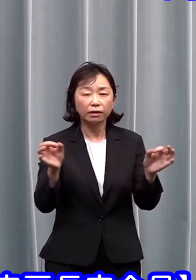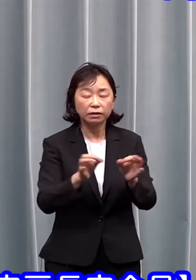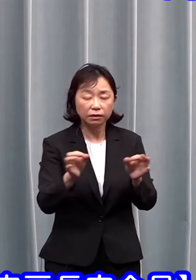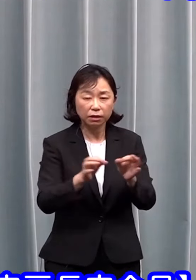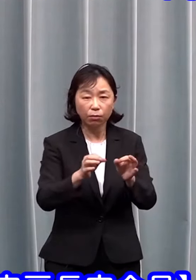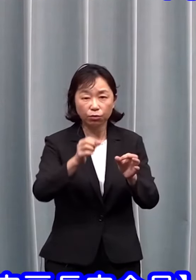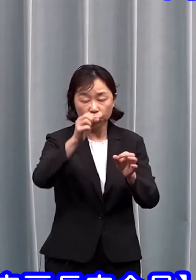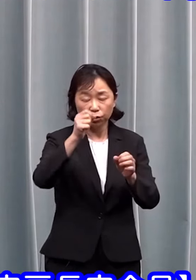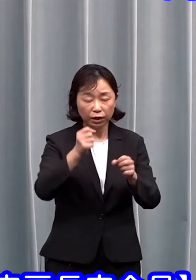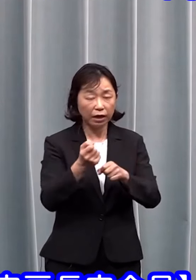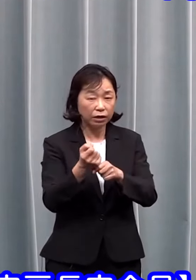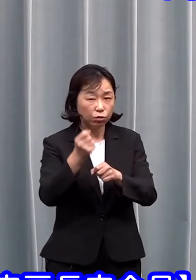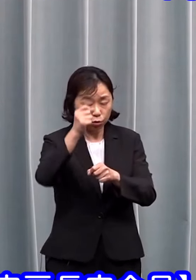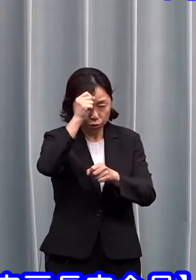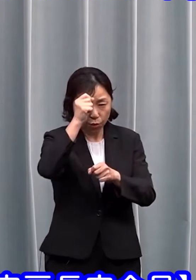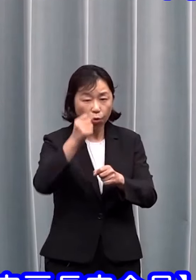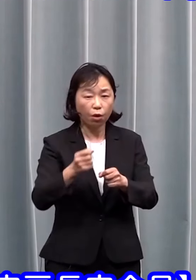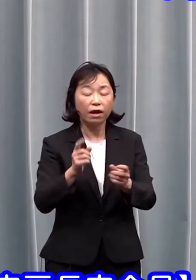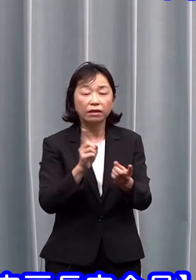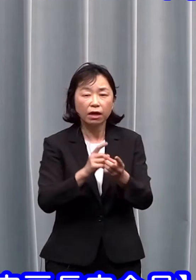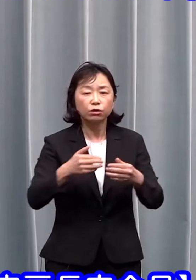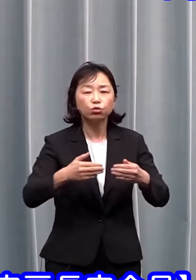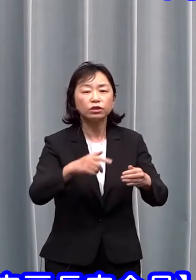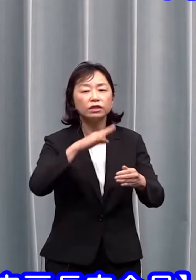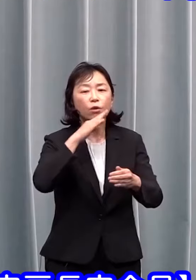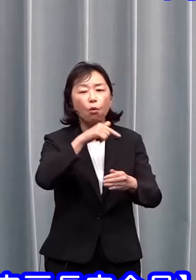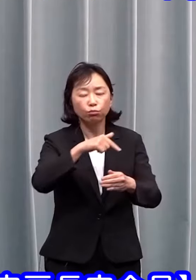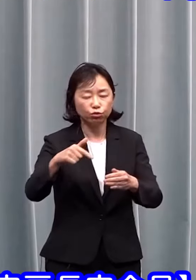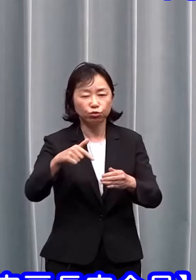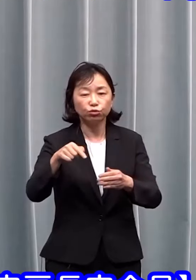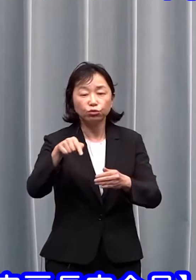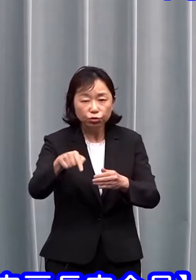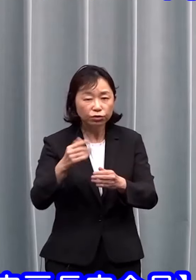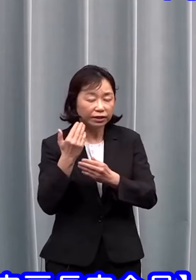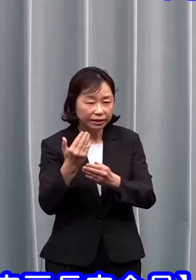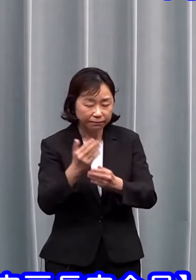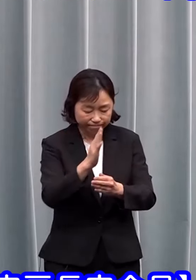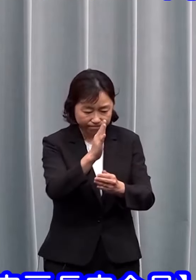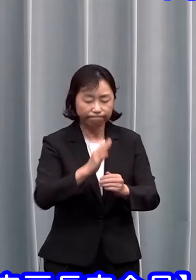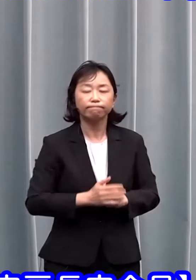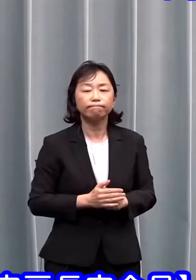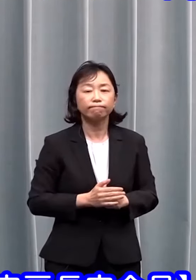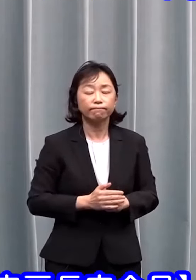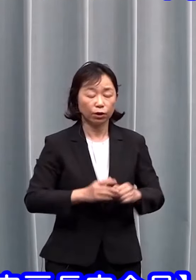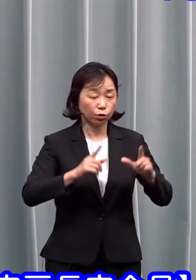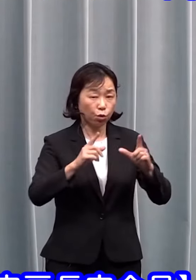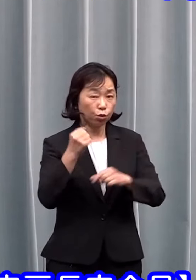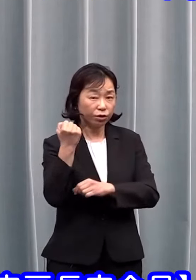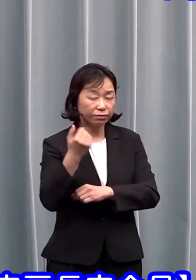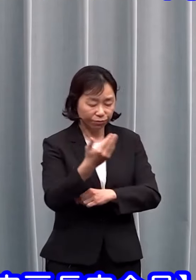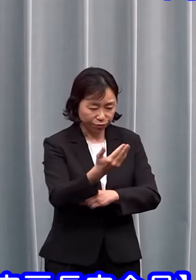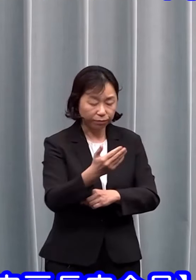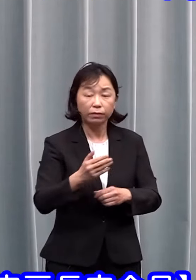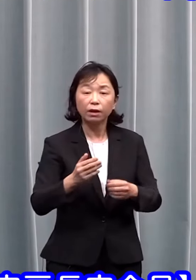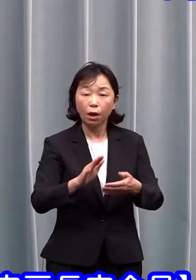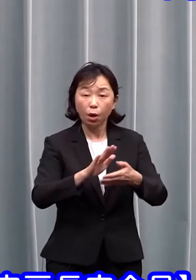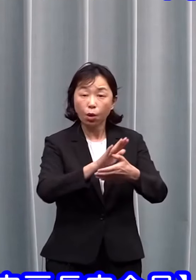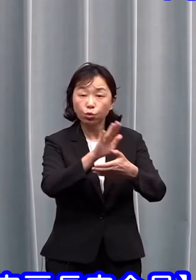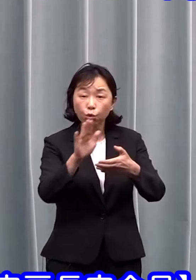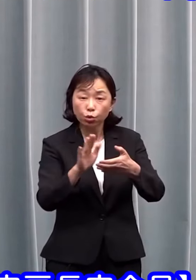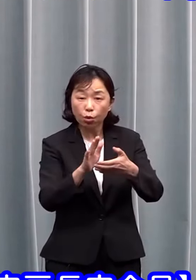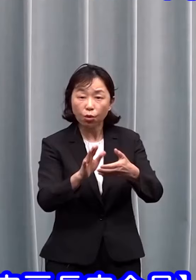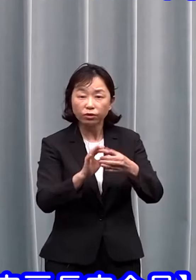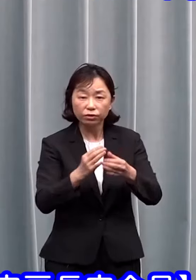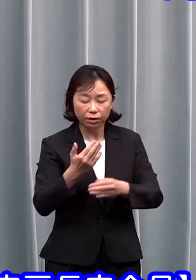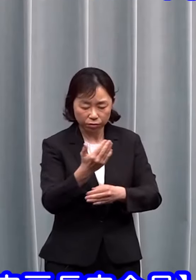本部事務局にお尋ねをいただければというふうに思います。はい、 はい、お気持ちです。能登関係でお聞きします。これ北